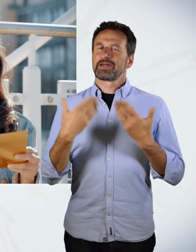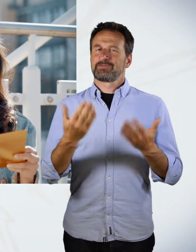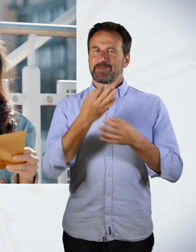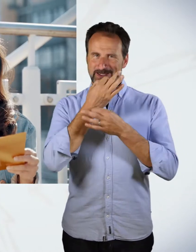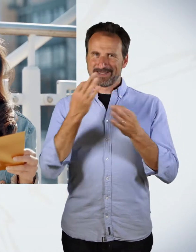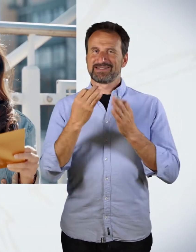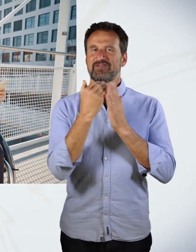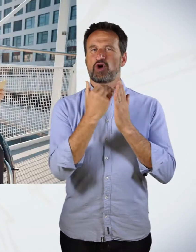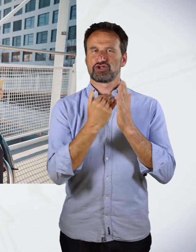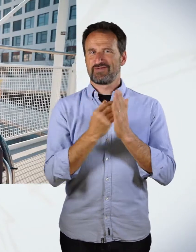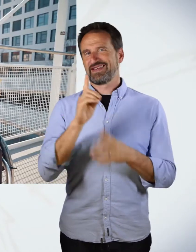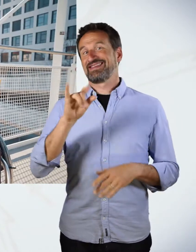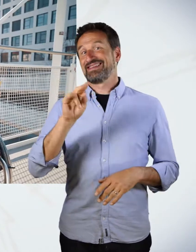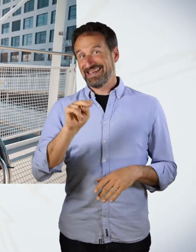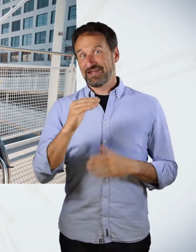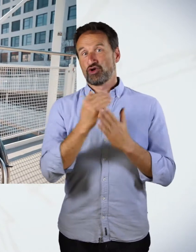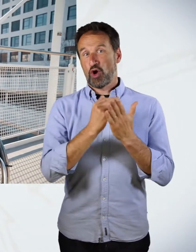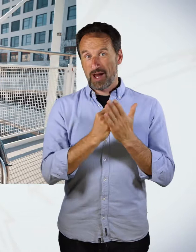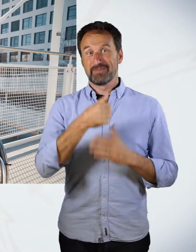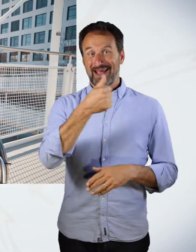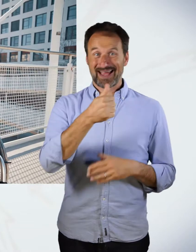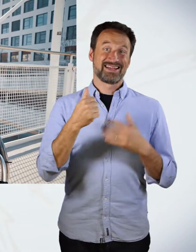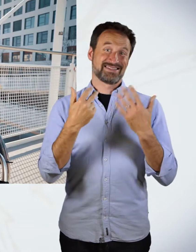nämlich die DIN-Norm